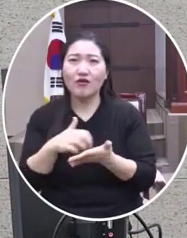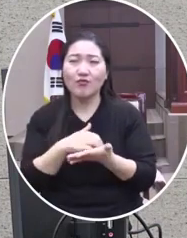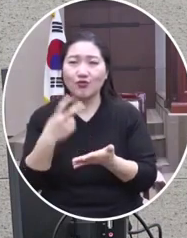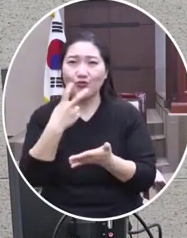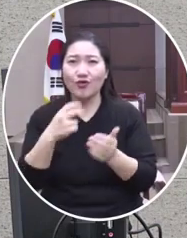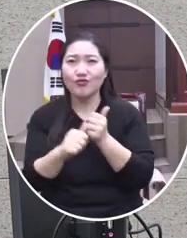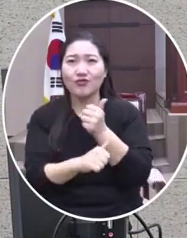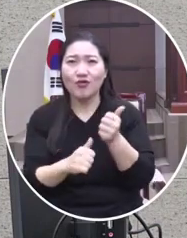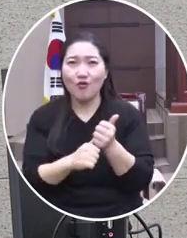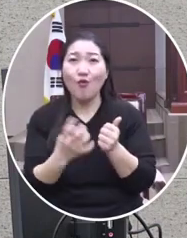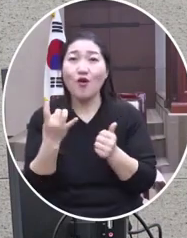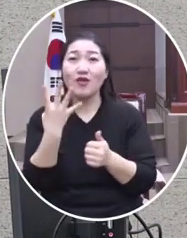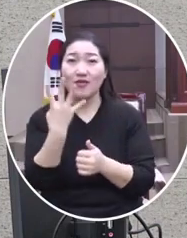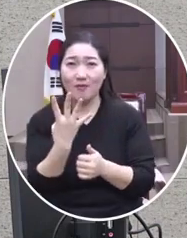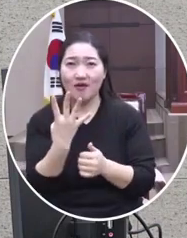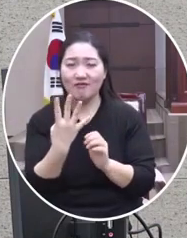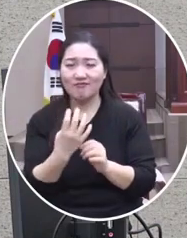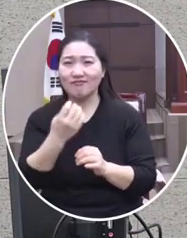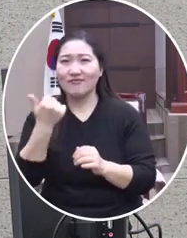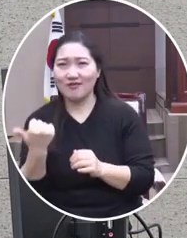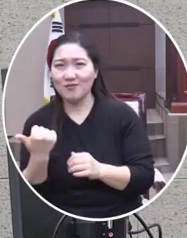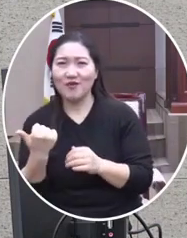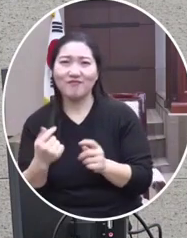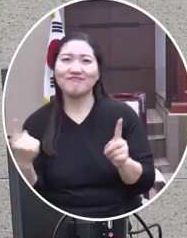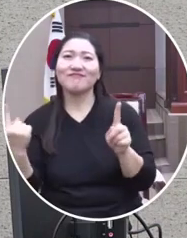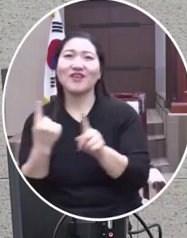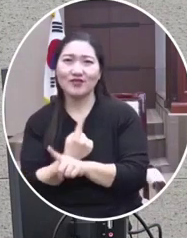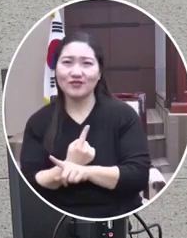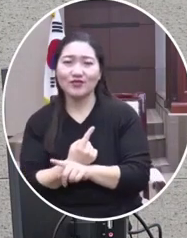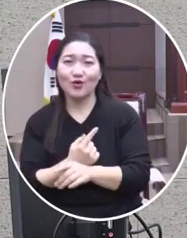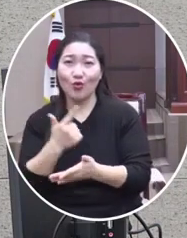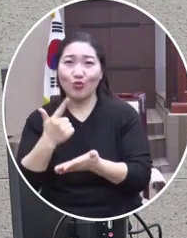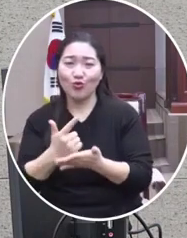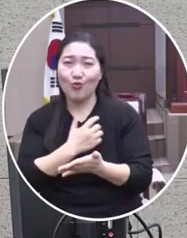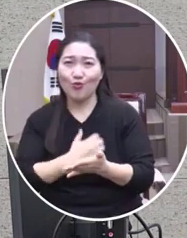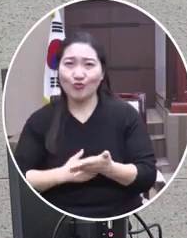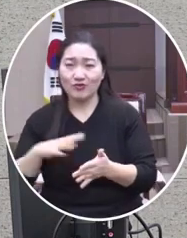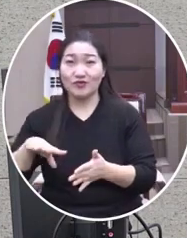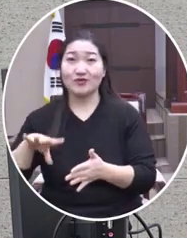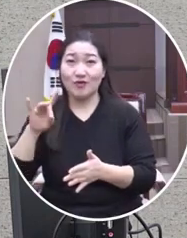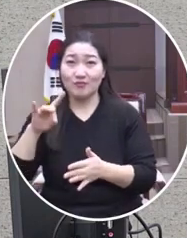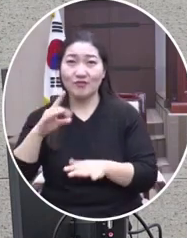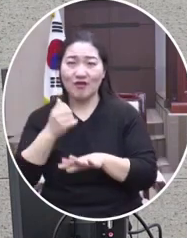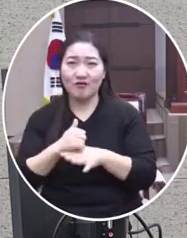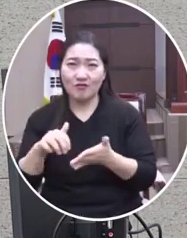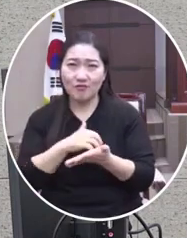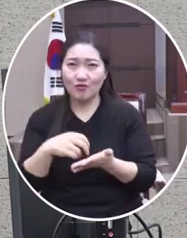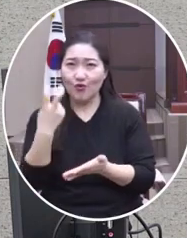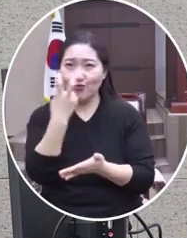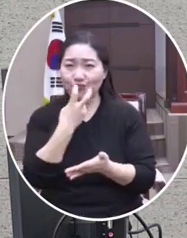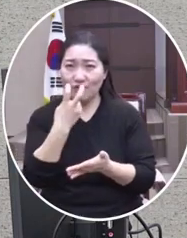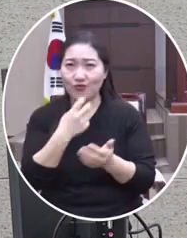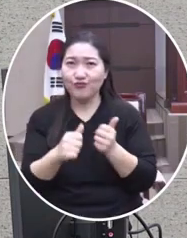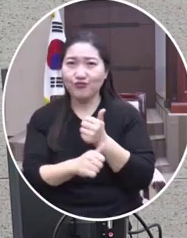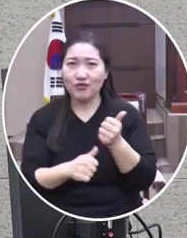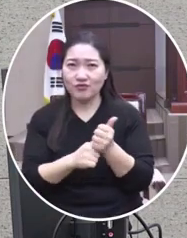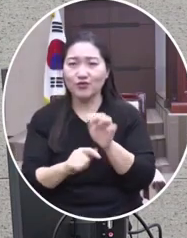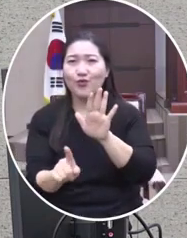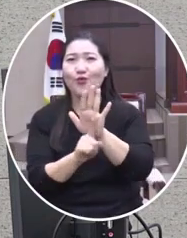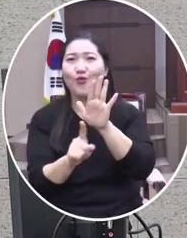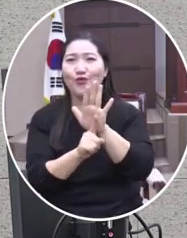위원을 네명에서 다섯명으로 확대했고 노구의 최초로 결산검사 위원을